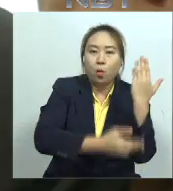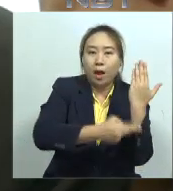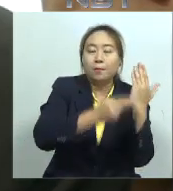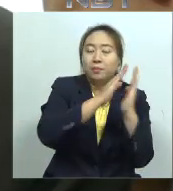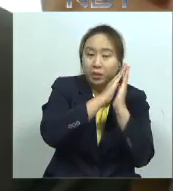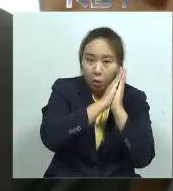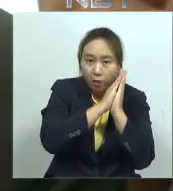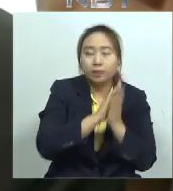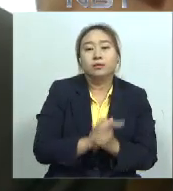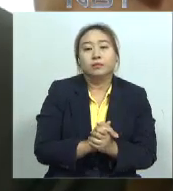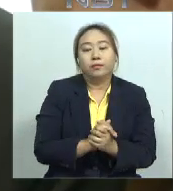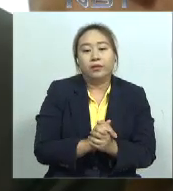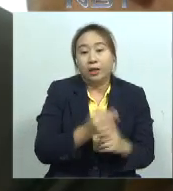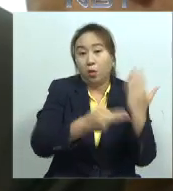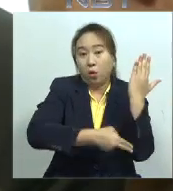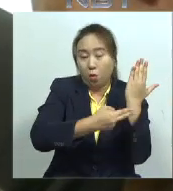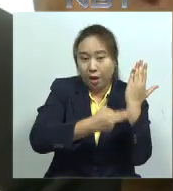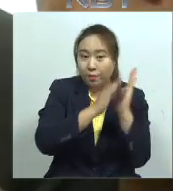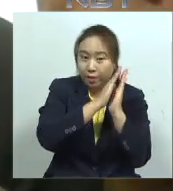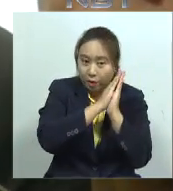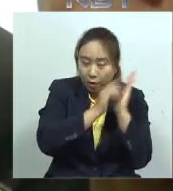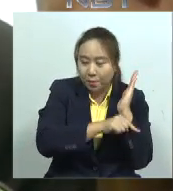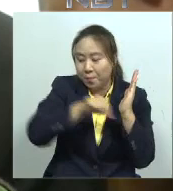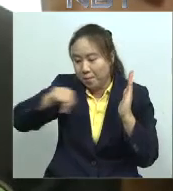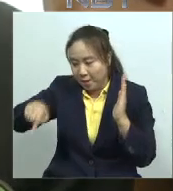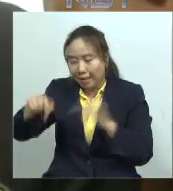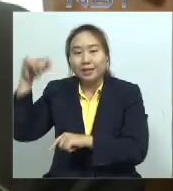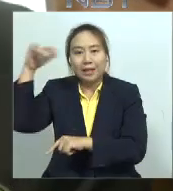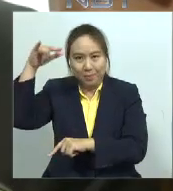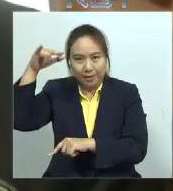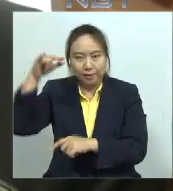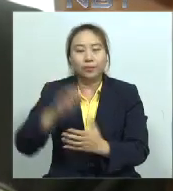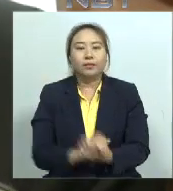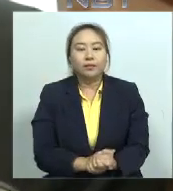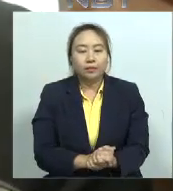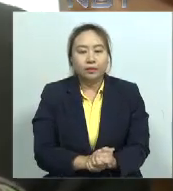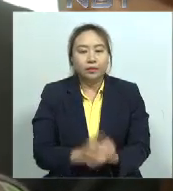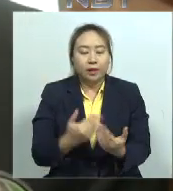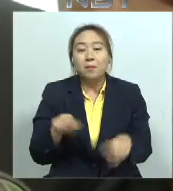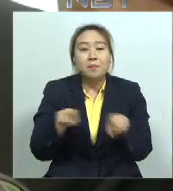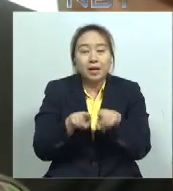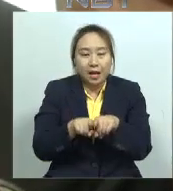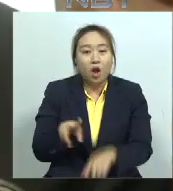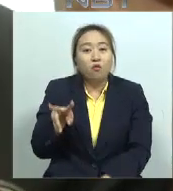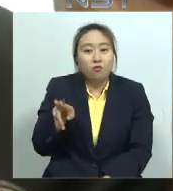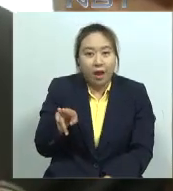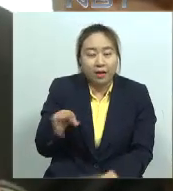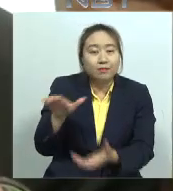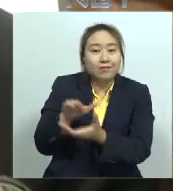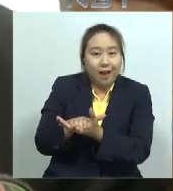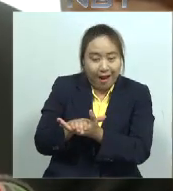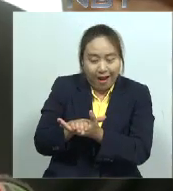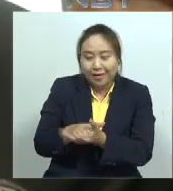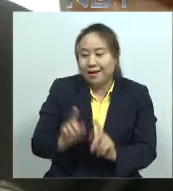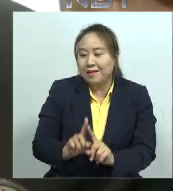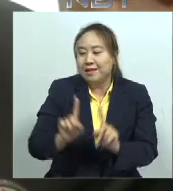ากลับแล้วก็จากที่พักไปสนามบินแล้วก็คู่สมรสที่จะแยกออกไปมีโปรแกรมต่